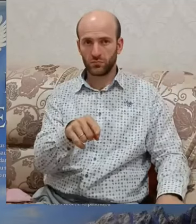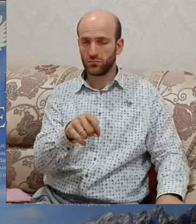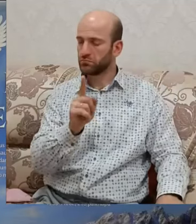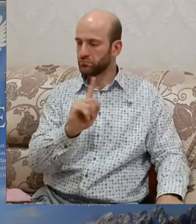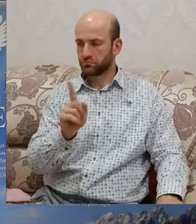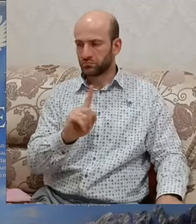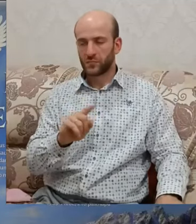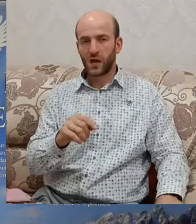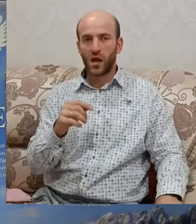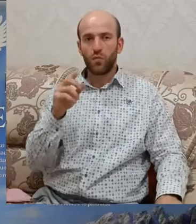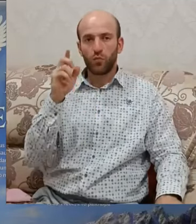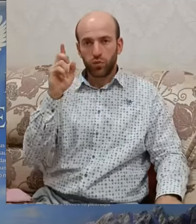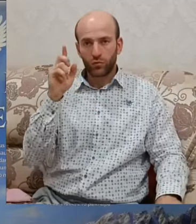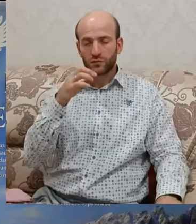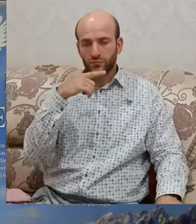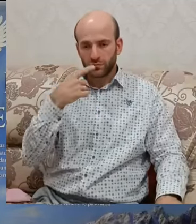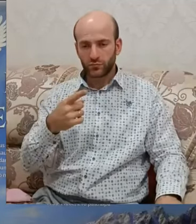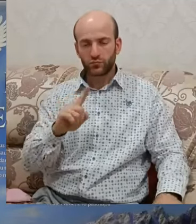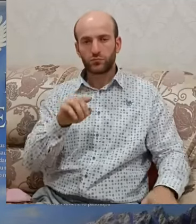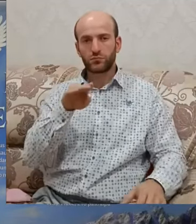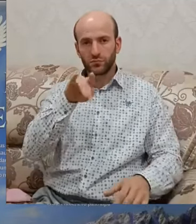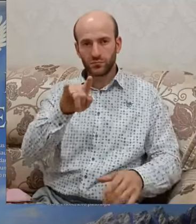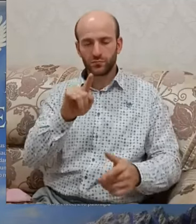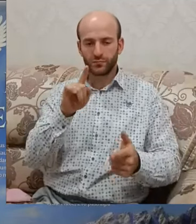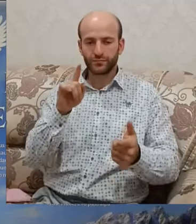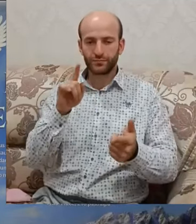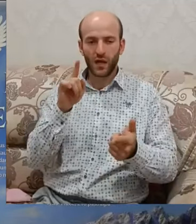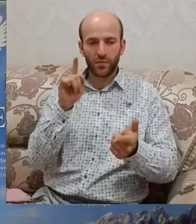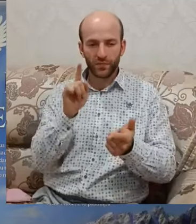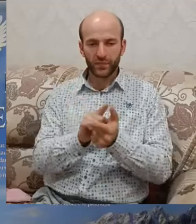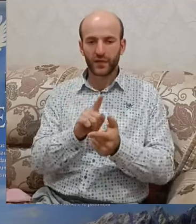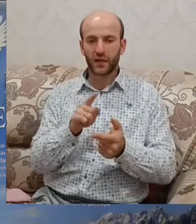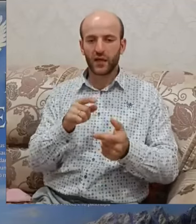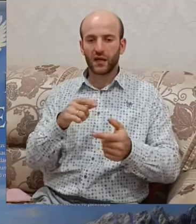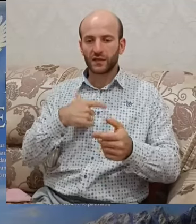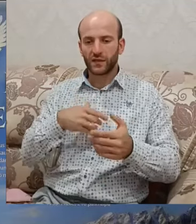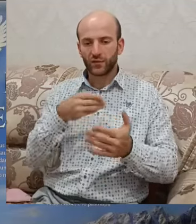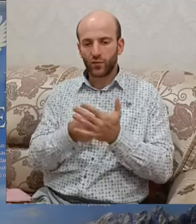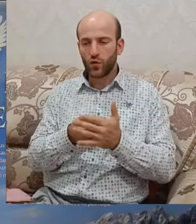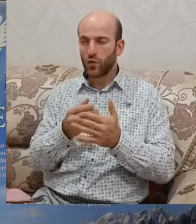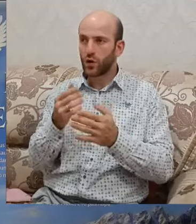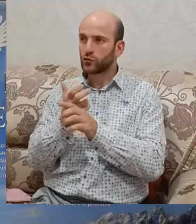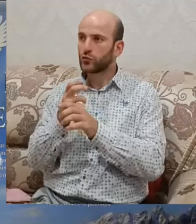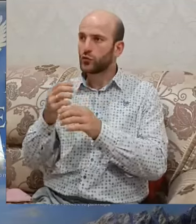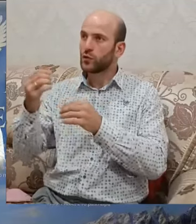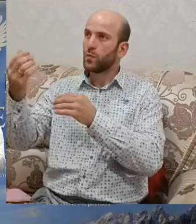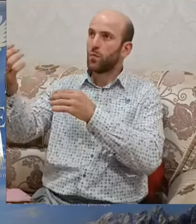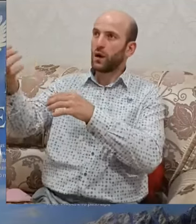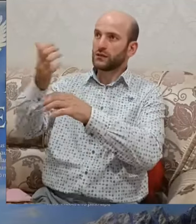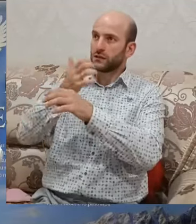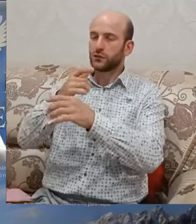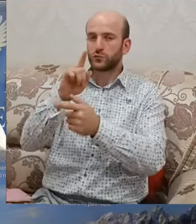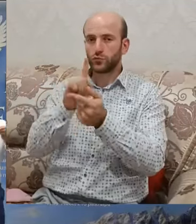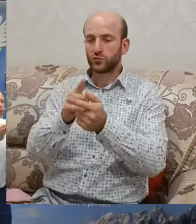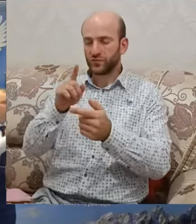Тик-тикек. Только верь. Приим к жене. Прими послание. Kodėl šiandien mes